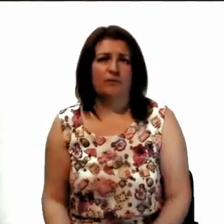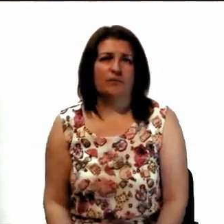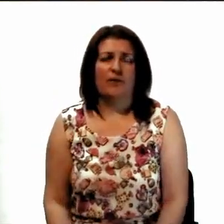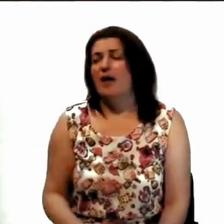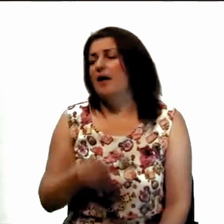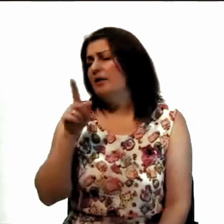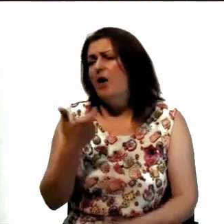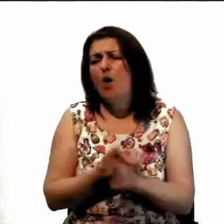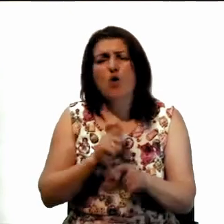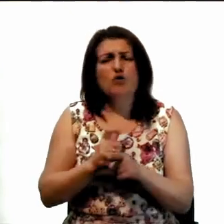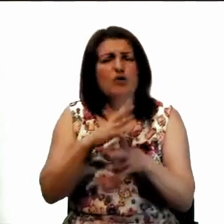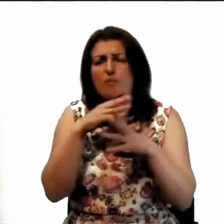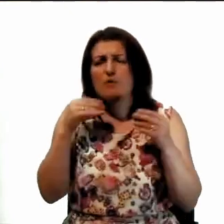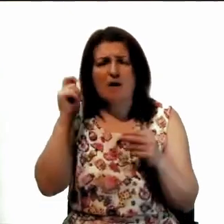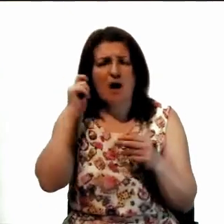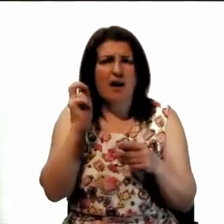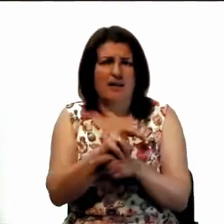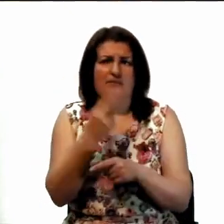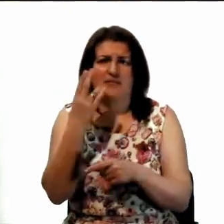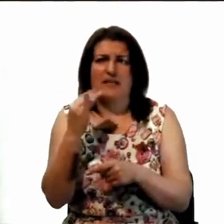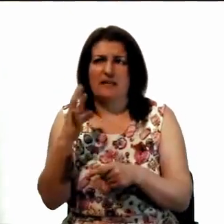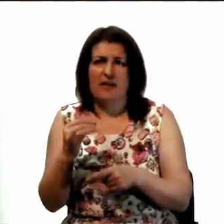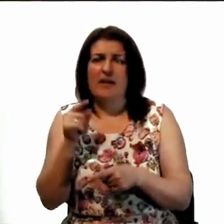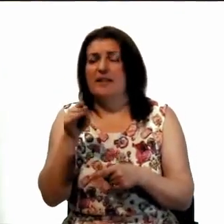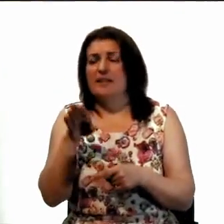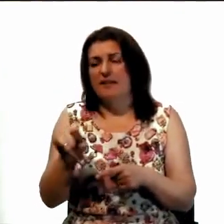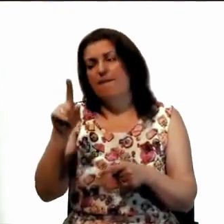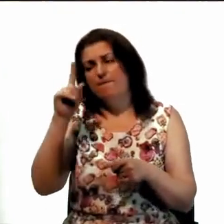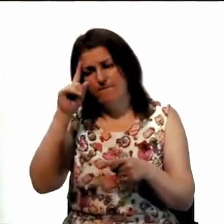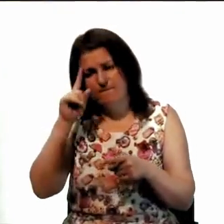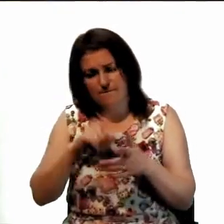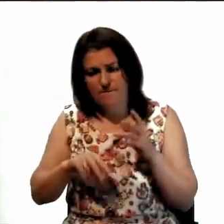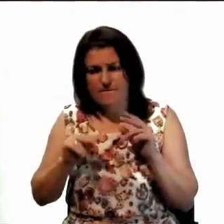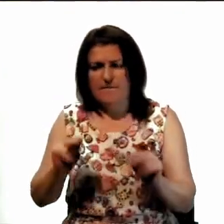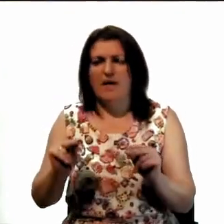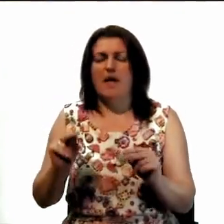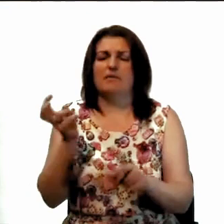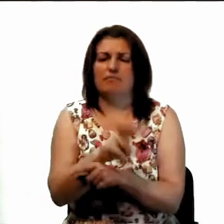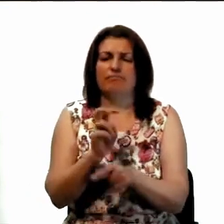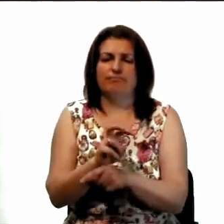Ты очень много лет в церкви. Ты верный прихожанин.